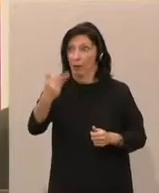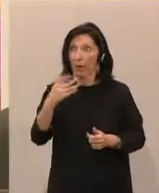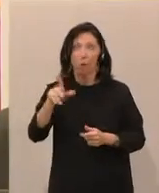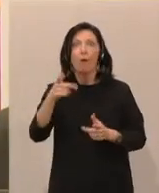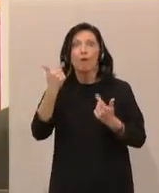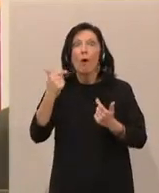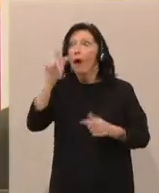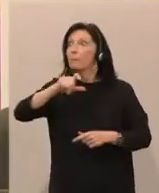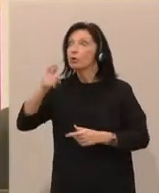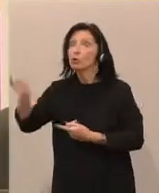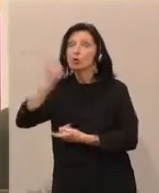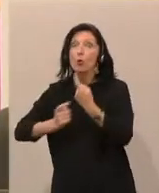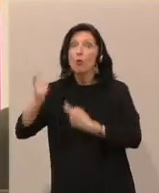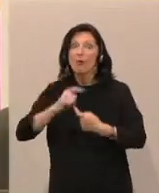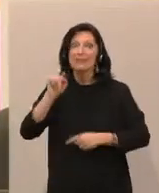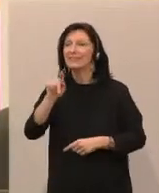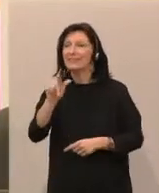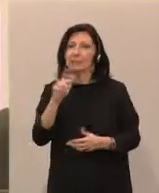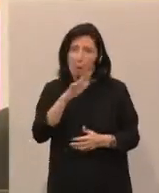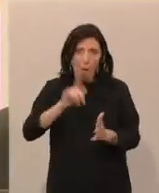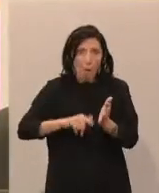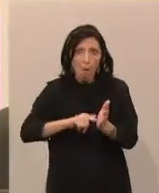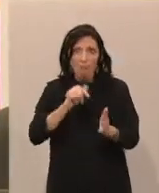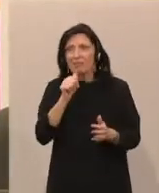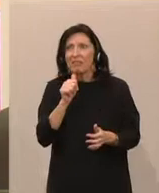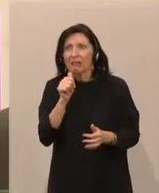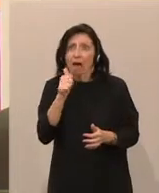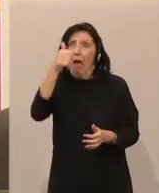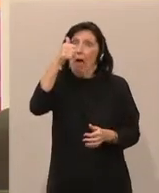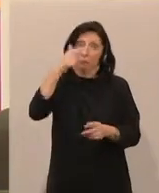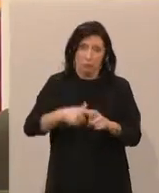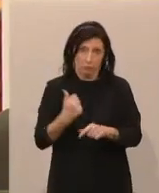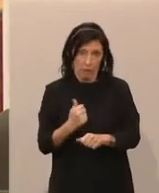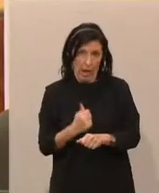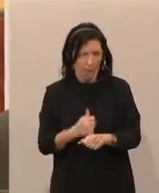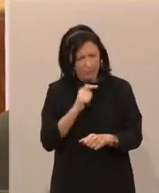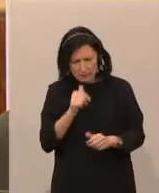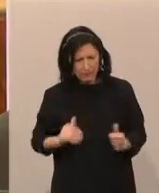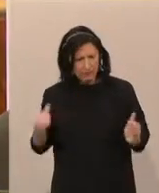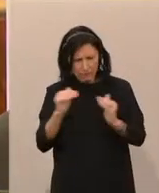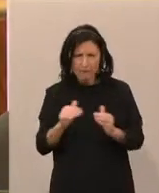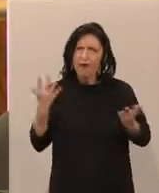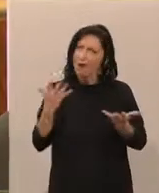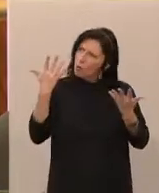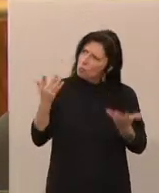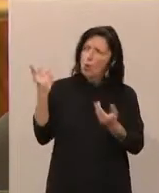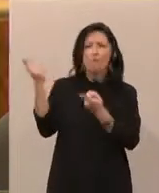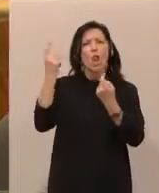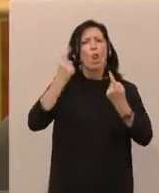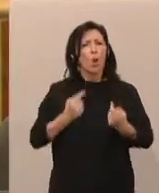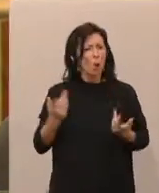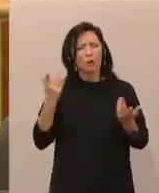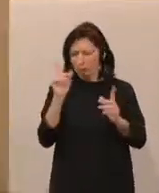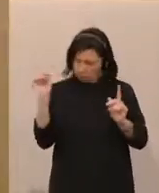erstaunt gore beton ja das ist doch nicht fair das ist nicht fair und genau diese anreize gehören abgestellt und genau das tun wir